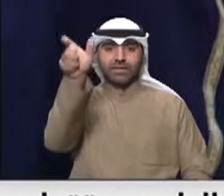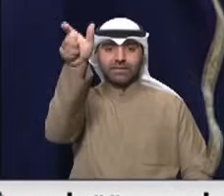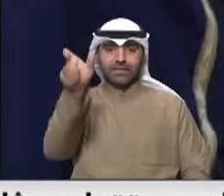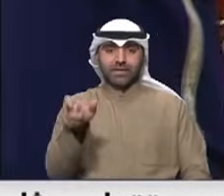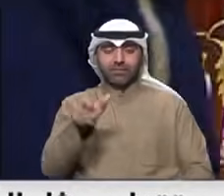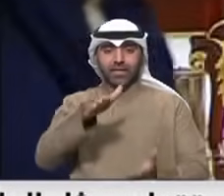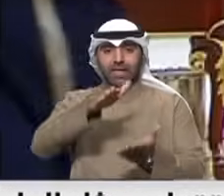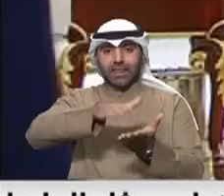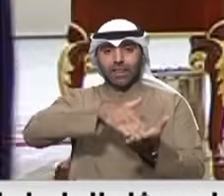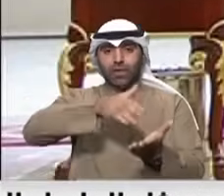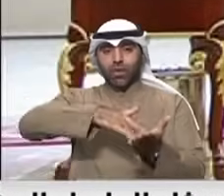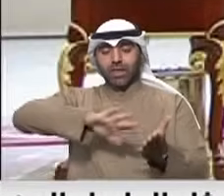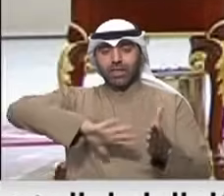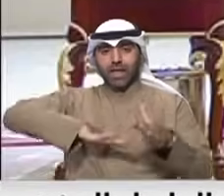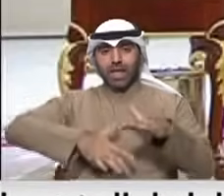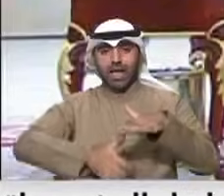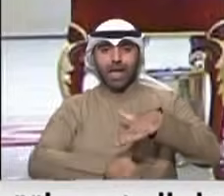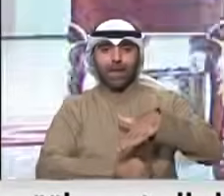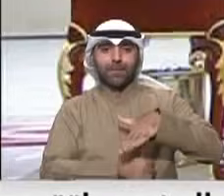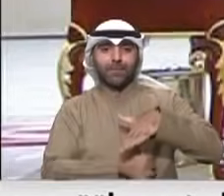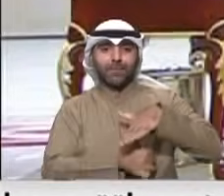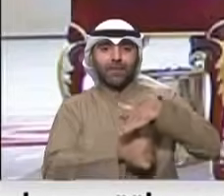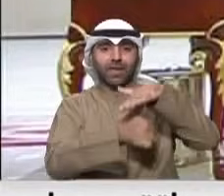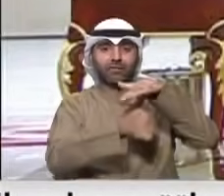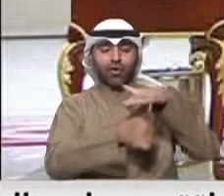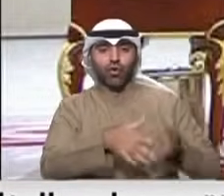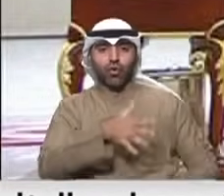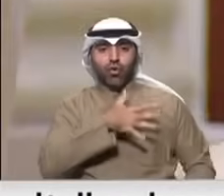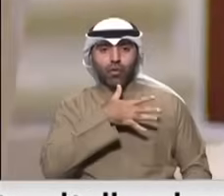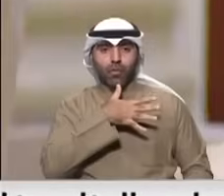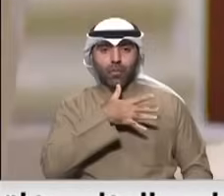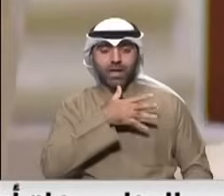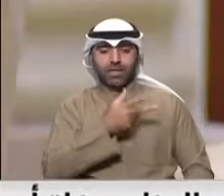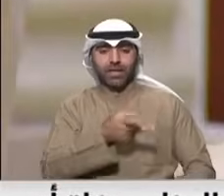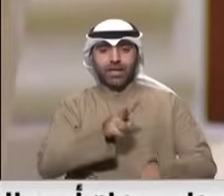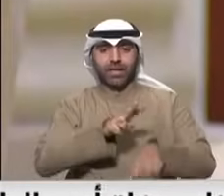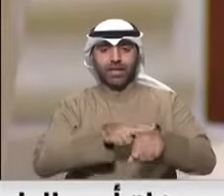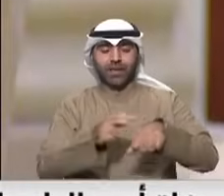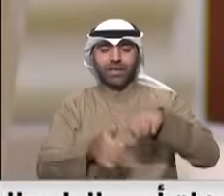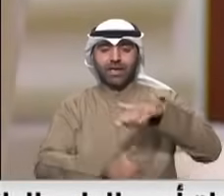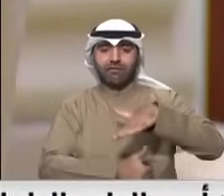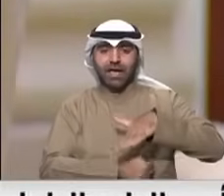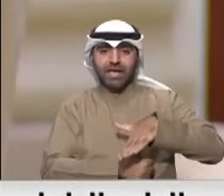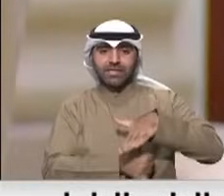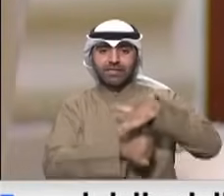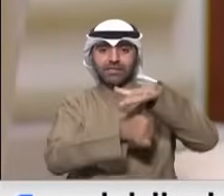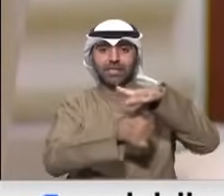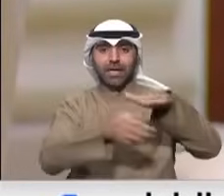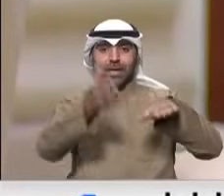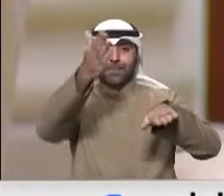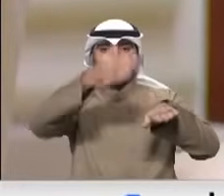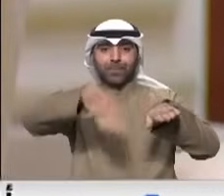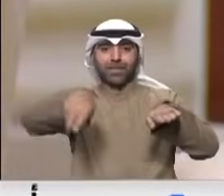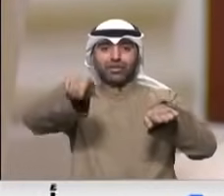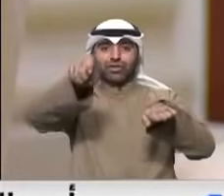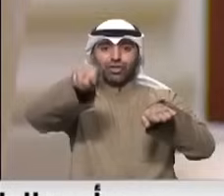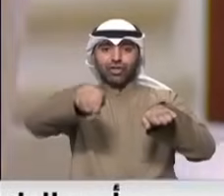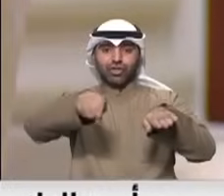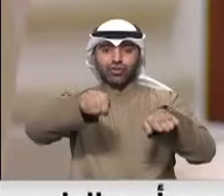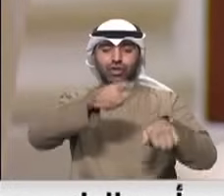اول سلطان بن محمد النعماني ومعالي رئيس مجلس الدوله الشيخ عبد الملك بن عبد الله